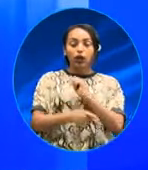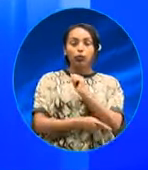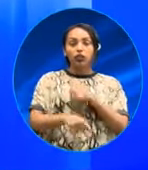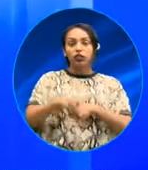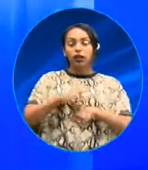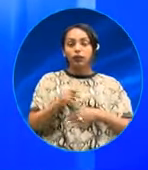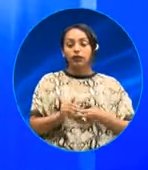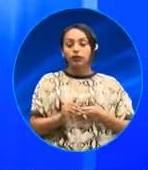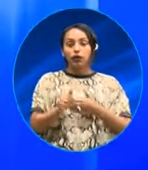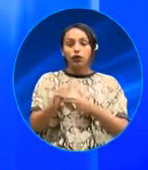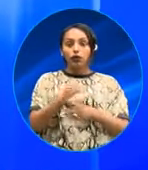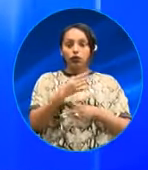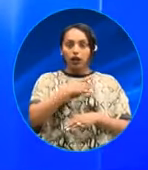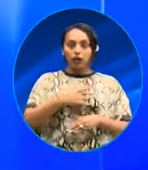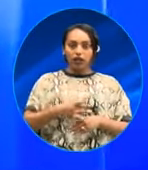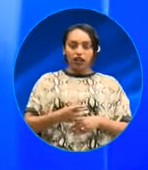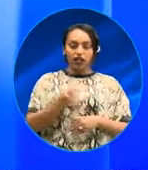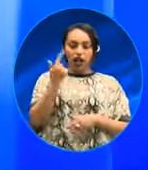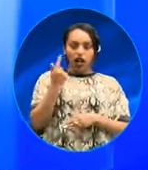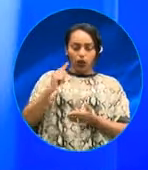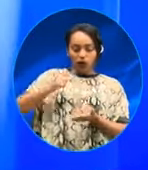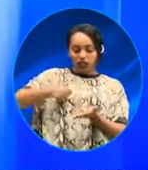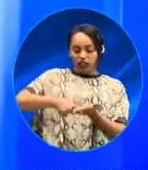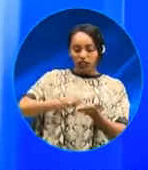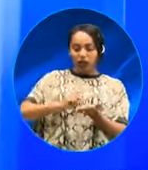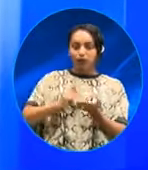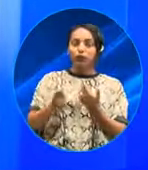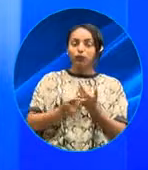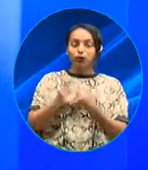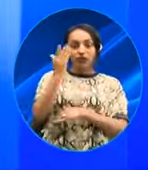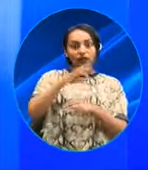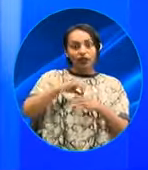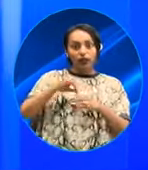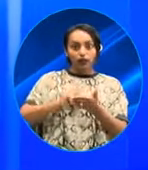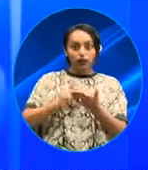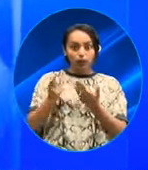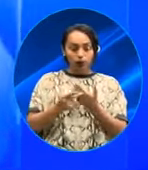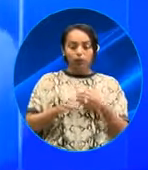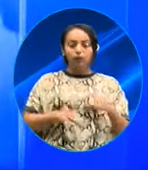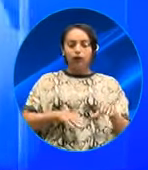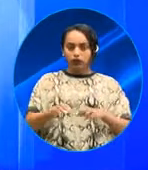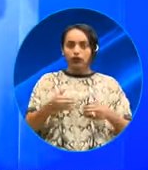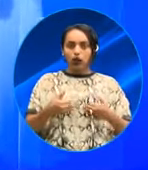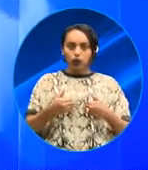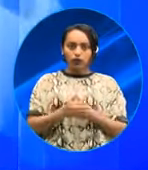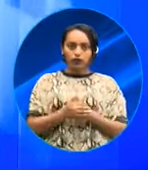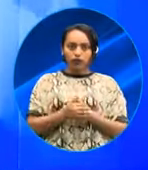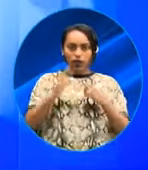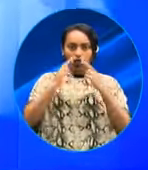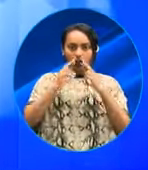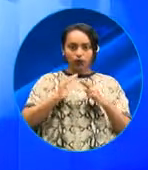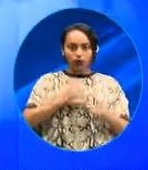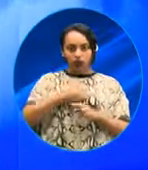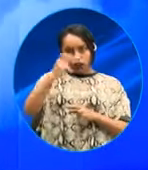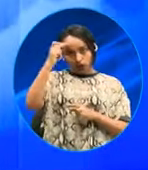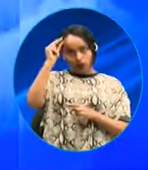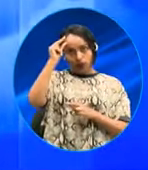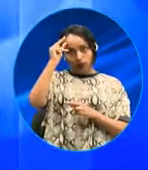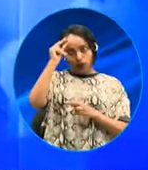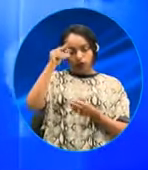የፖለቲካ ፓርቲ አመራሮችና አባላት የአረንጓዴ አሻራ መርሃ ግብር፣ የችግኝ ተከላ መርሃ ግብር አካሂደዋል። ሪፖርተራችን ዳዊት